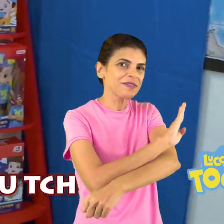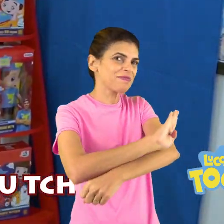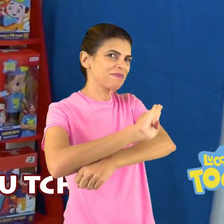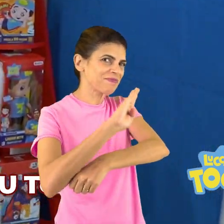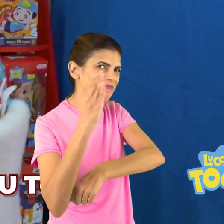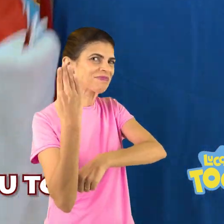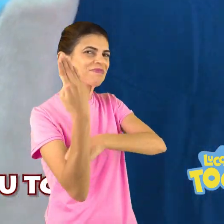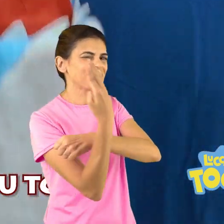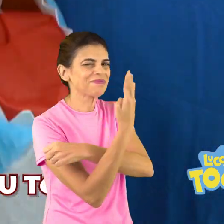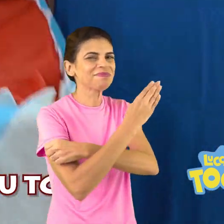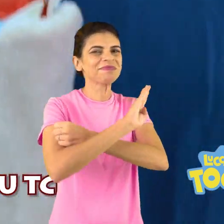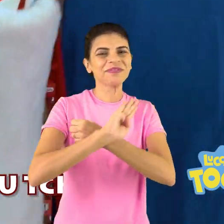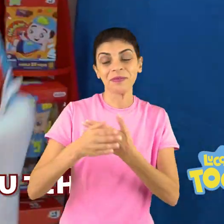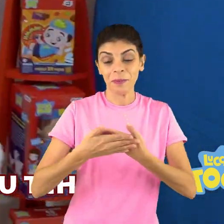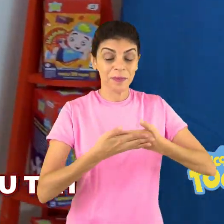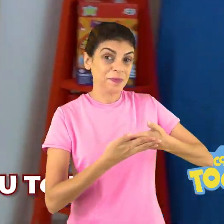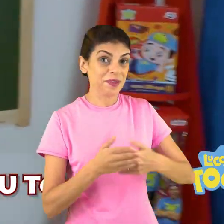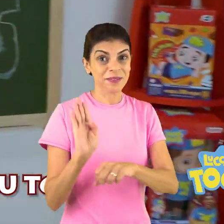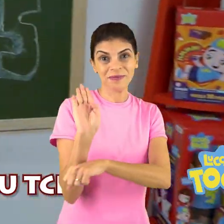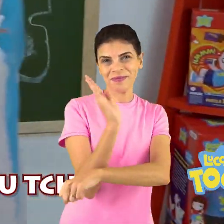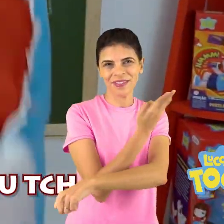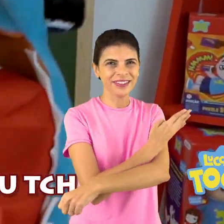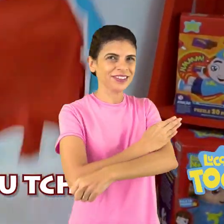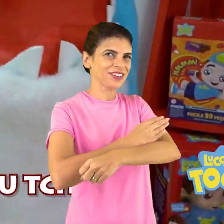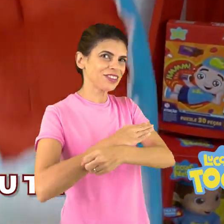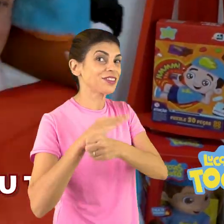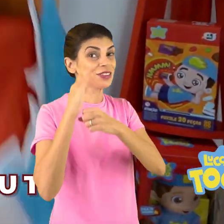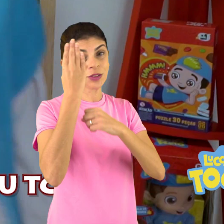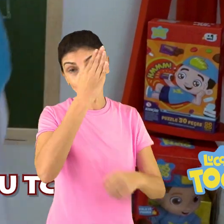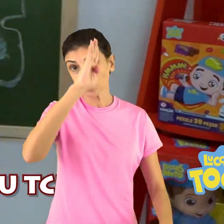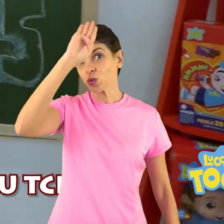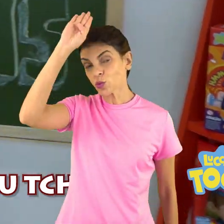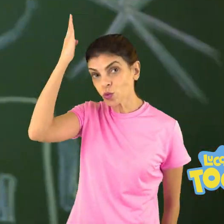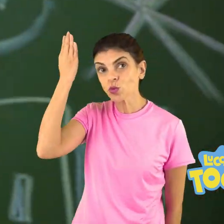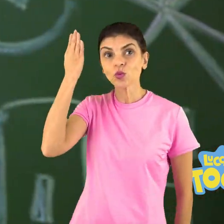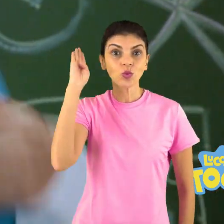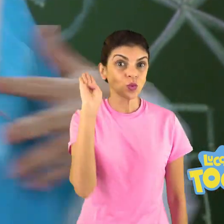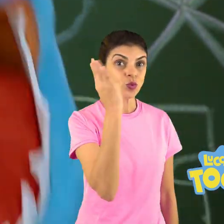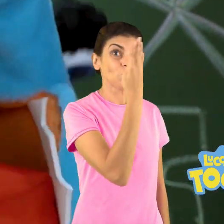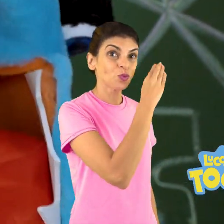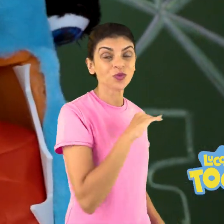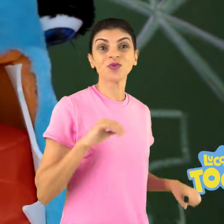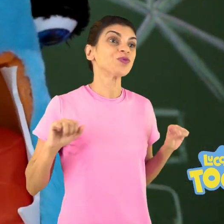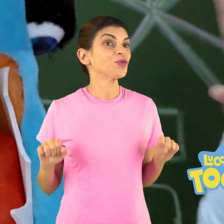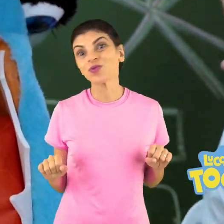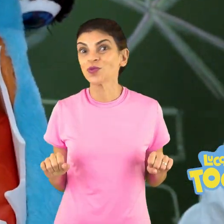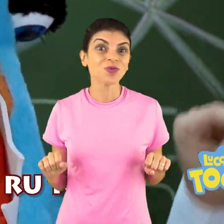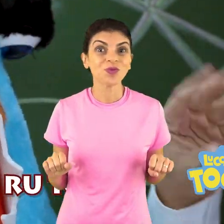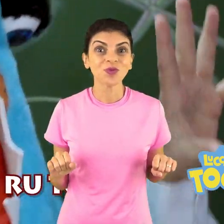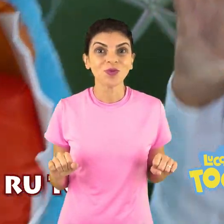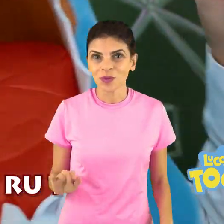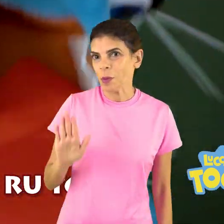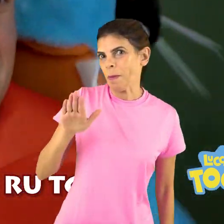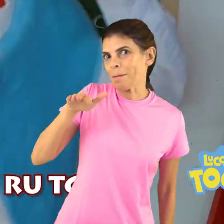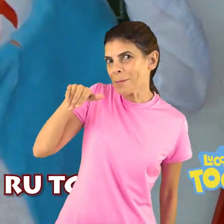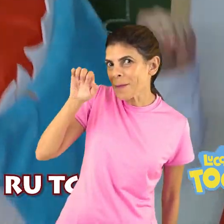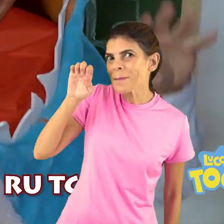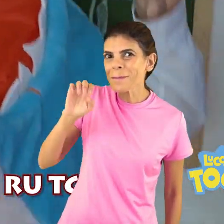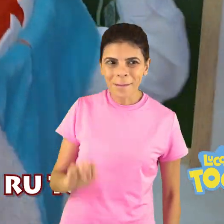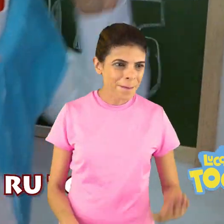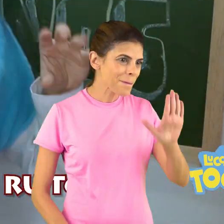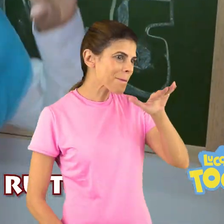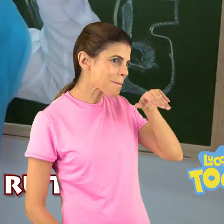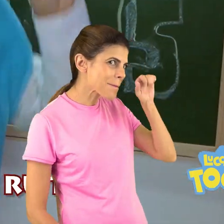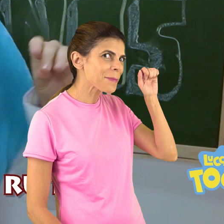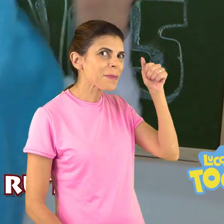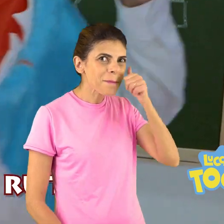tu-tu-ru-tu. Baby shark, tu-tu-ru-tu. Baby shark, tu-tu-ru-tu-tu-tu-tu. Mami